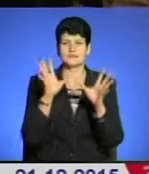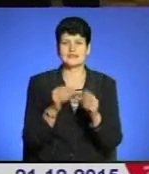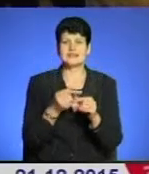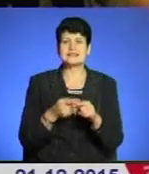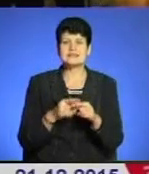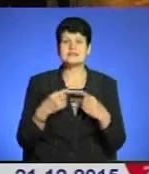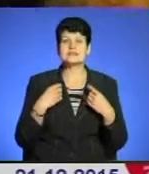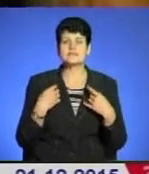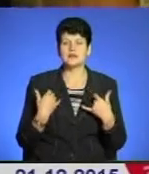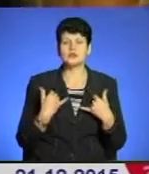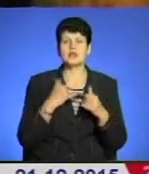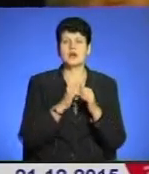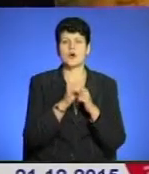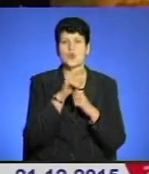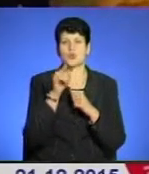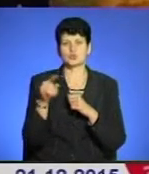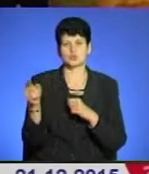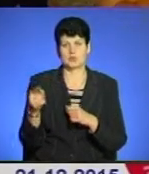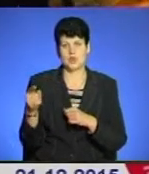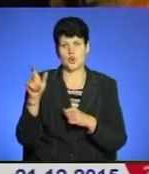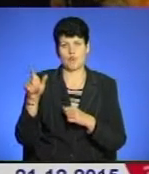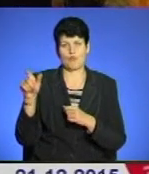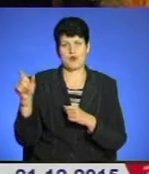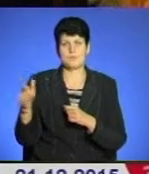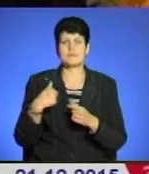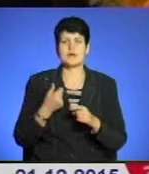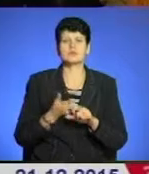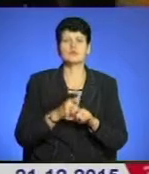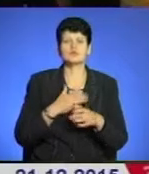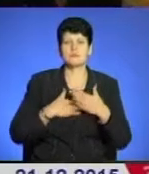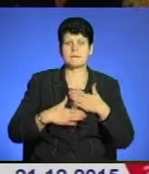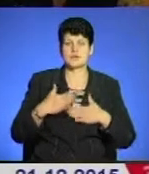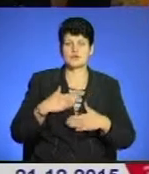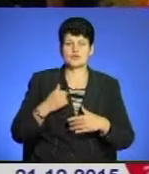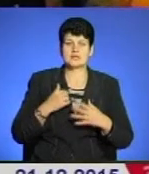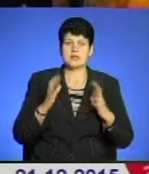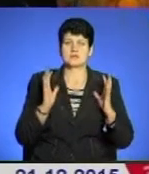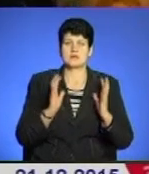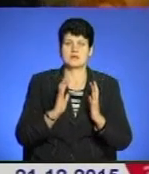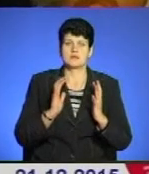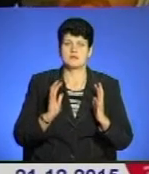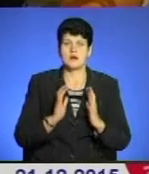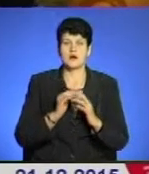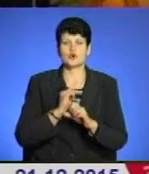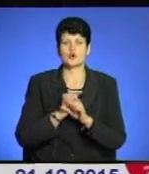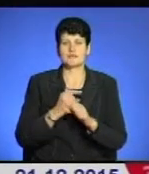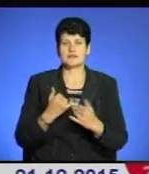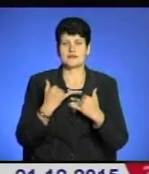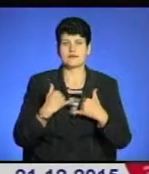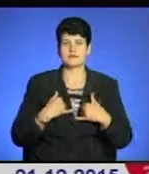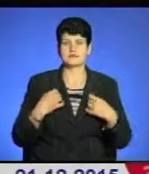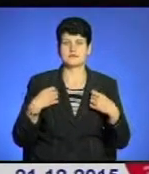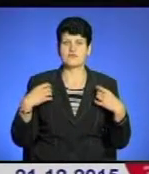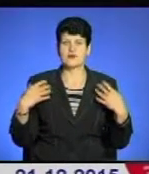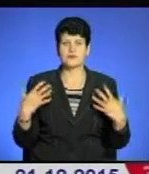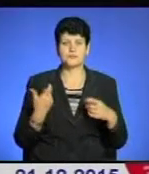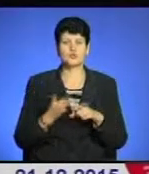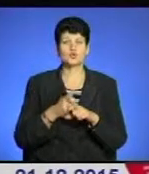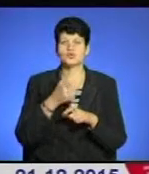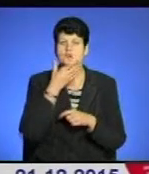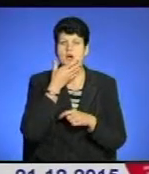свято для кожного тернополянина. Нам дуже приємно, що за нас дбають, що роблять нам свято. Дуже гарно.